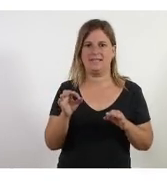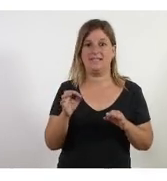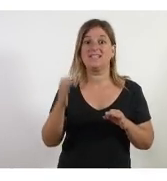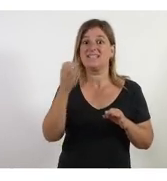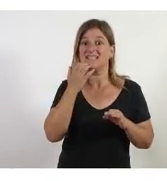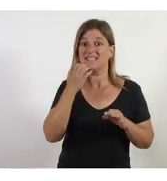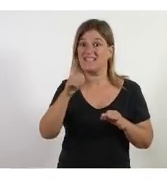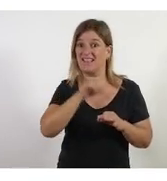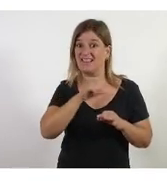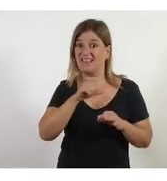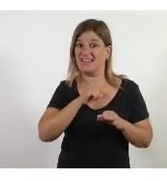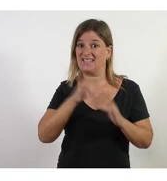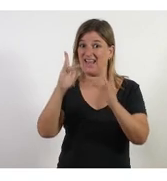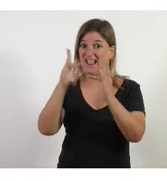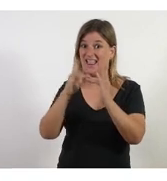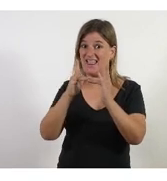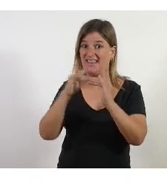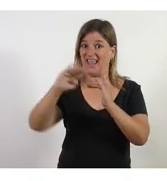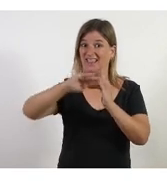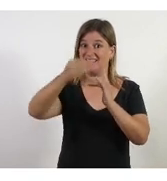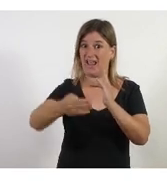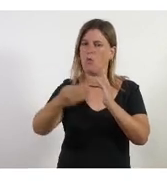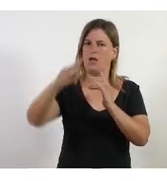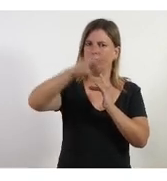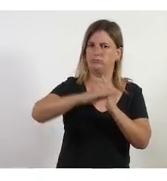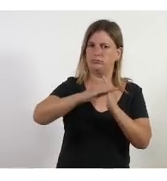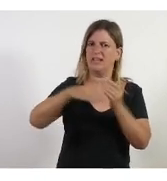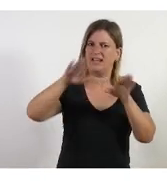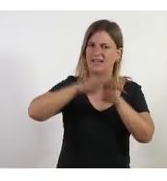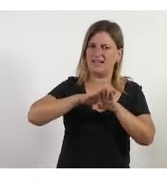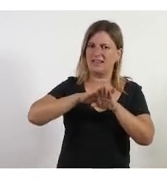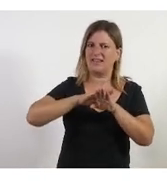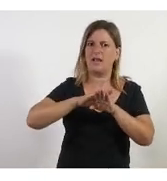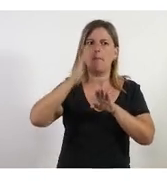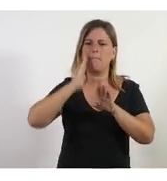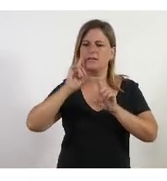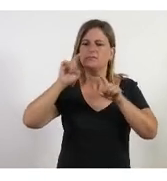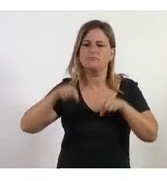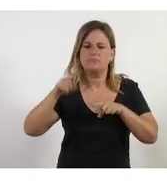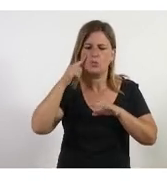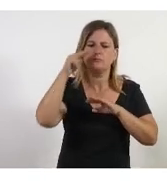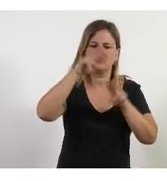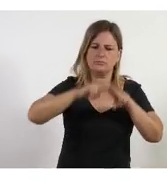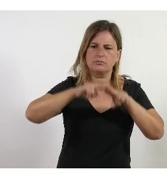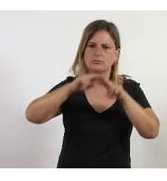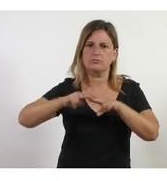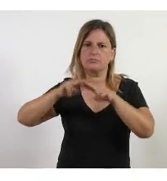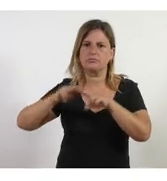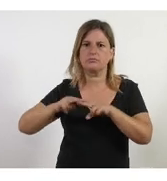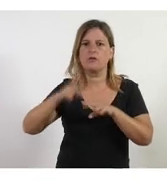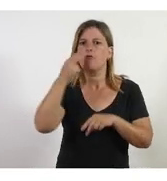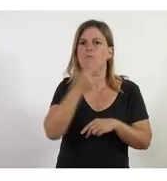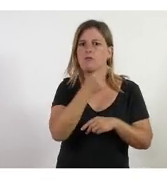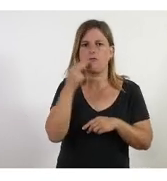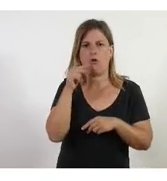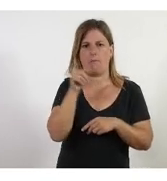tauleta de nit i ho revises cada nit o cada matí, abans de posar els peus a terra, fes-ho com vulguis. Aquest és el teu